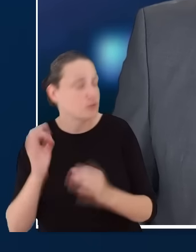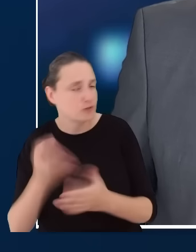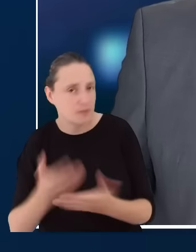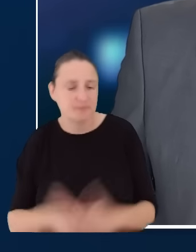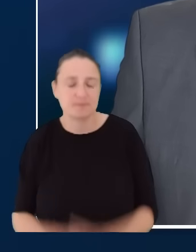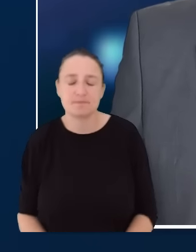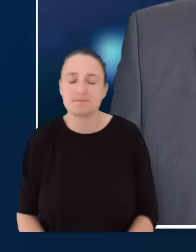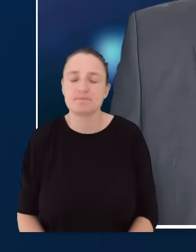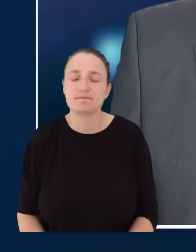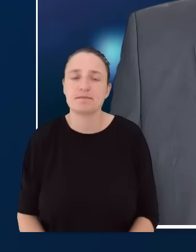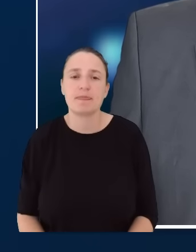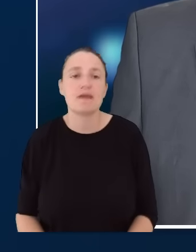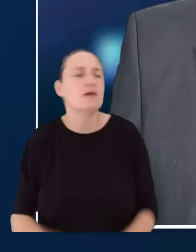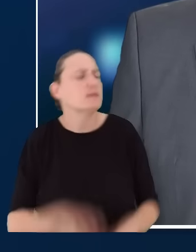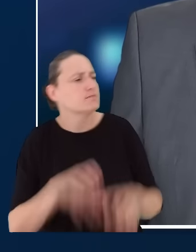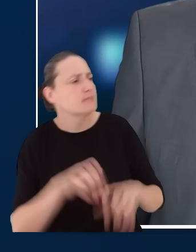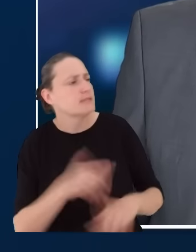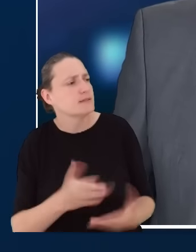Panie prezesie,